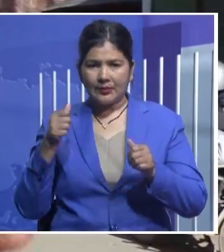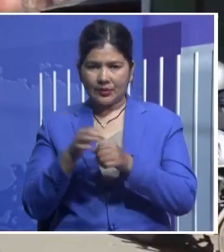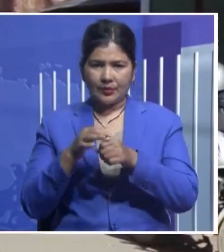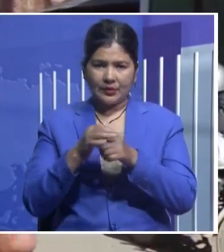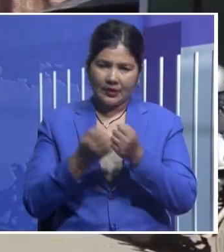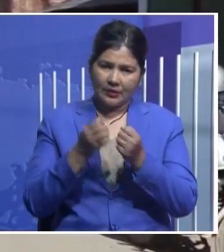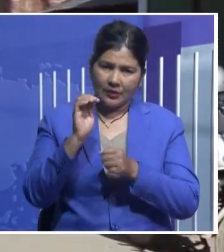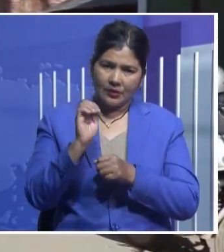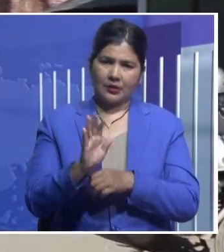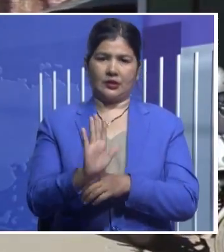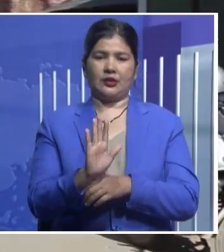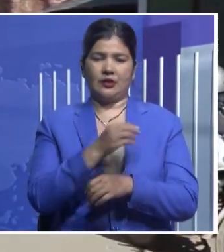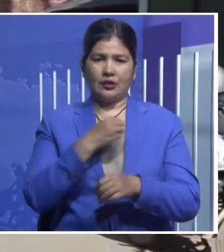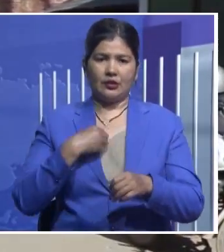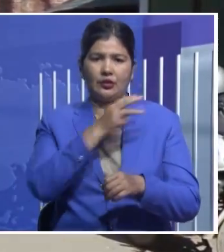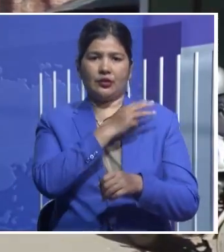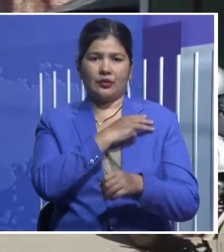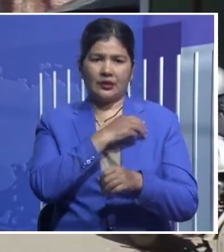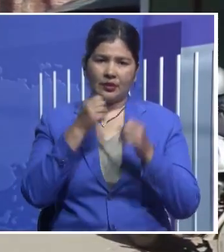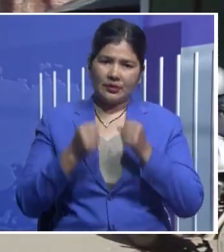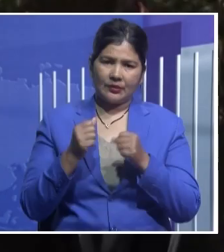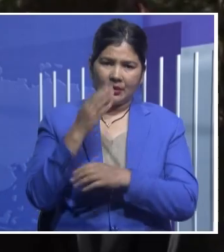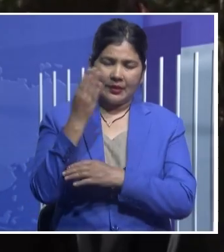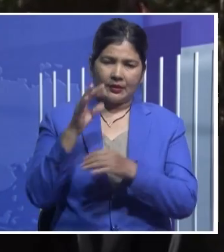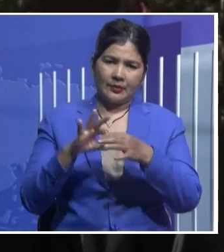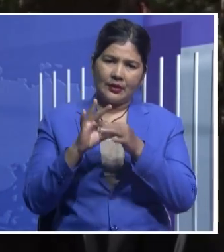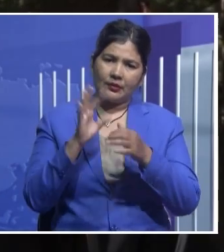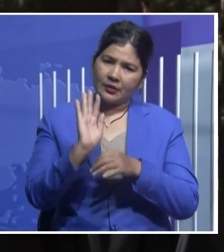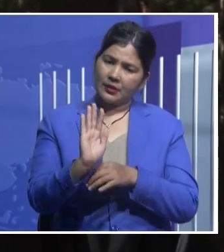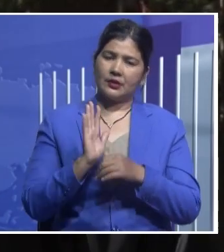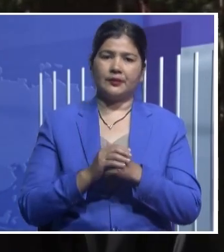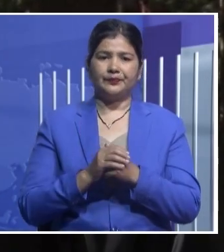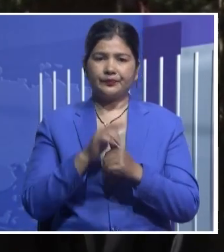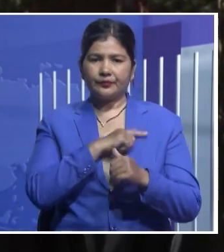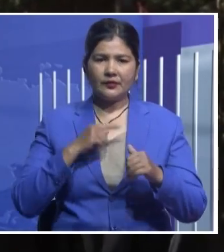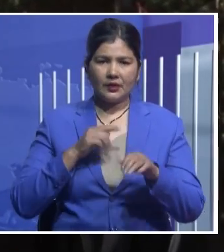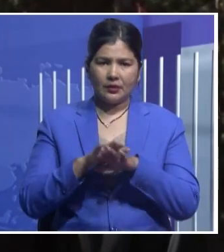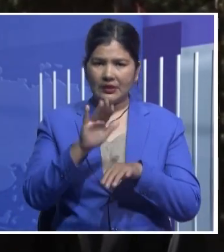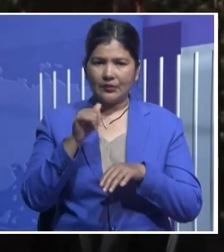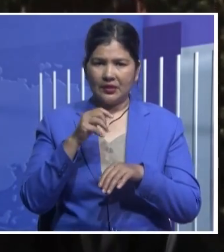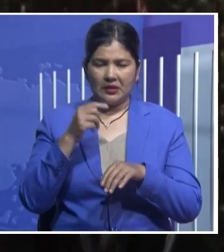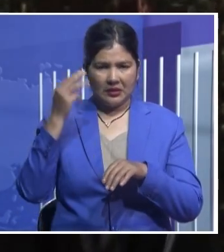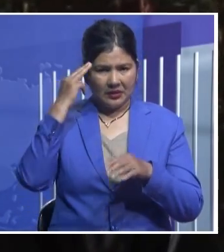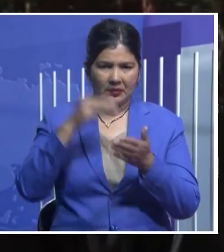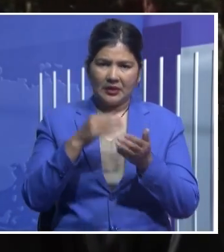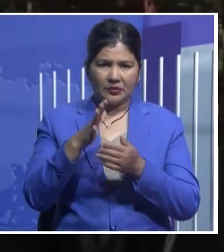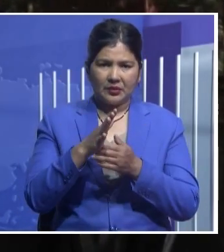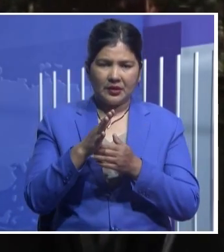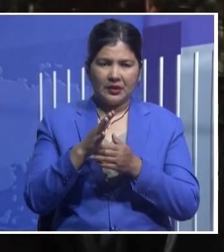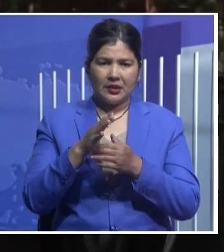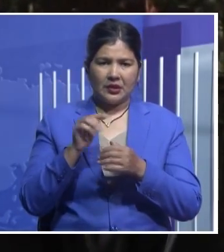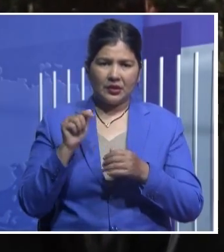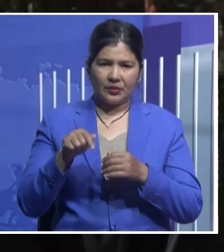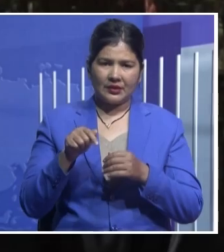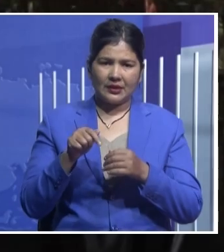व्यवस्थापन गर्न सकिन्छ र आएका डाक्टर साहबहरूलाई पनि त्यहाँ व्यवस्थित ढङ्गले चाहिँ बसाउने वातावरण मिलाउन सकिन्छ। कर्मचारीहरू त्यति आउन मान्नुहुन्न किनभने यो दुर्गम पर्यो र